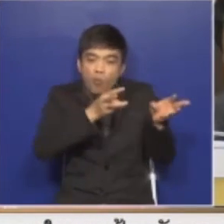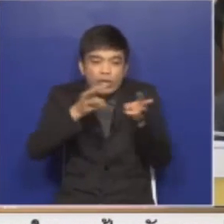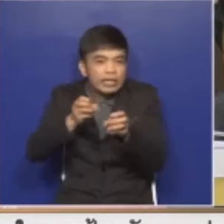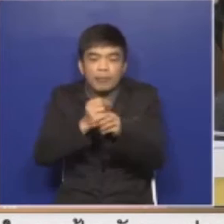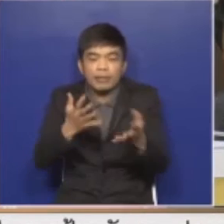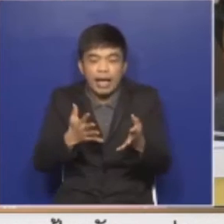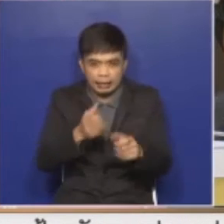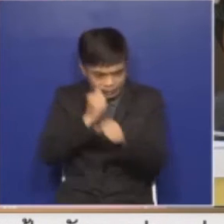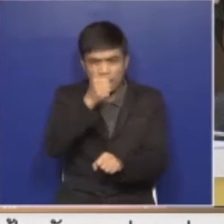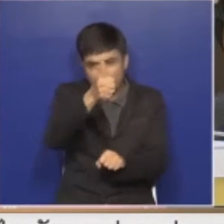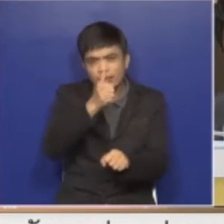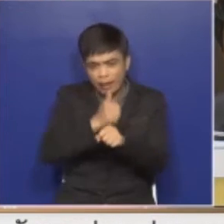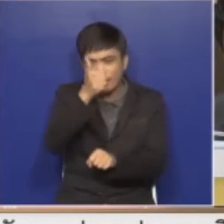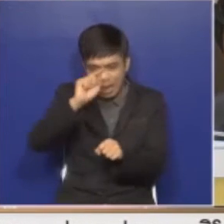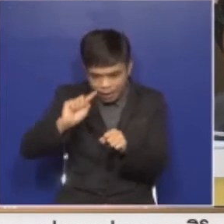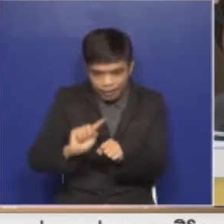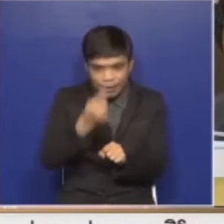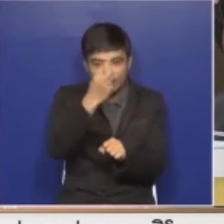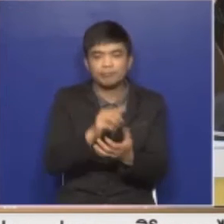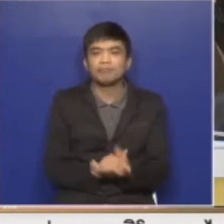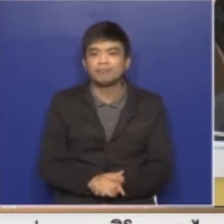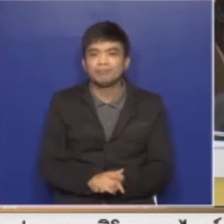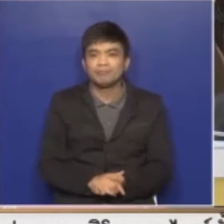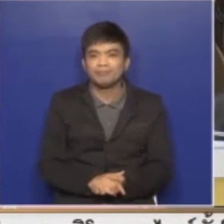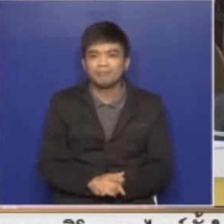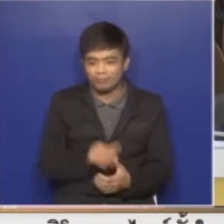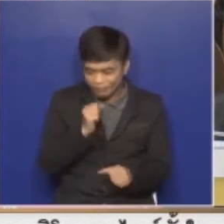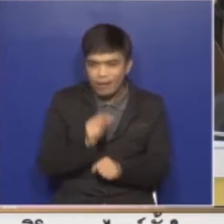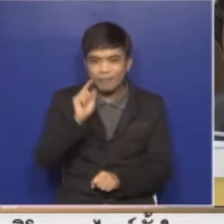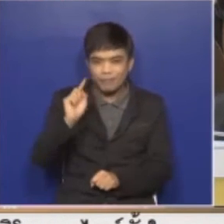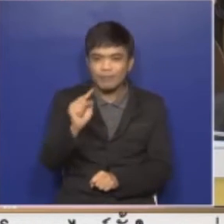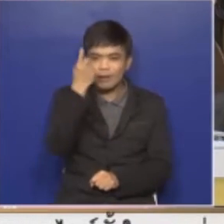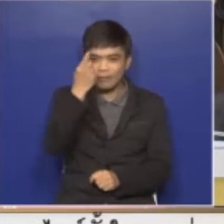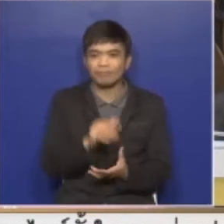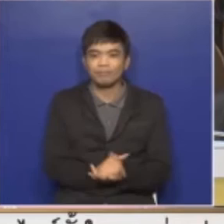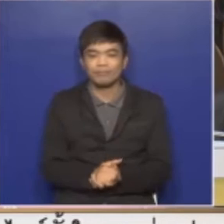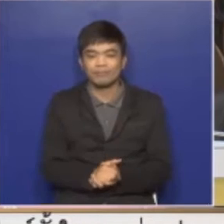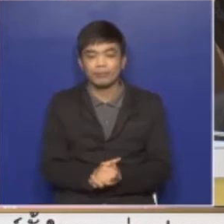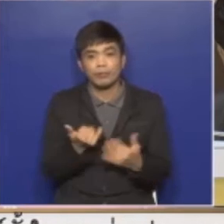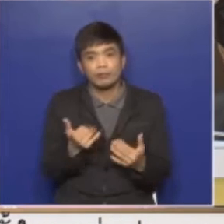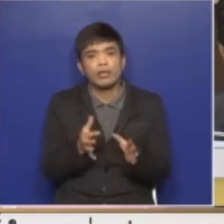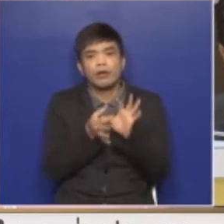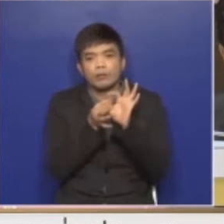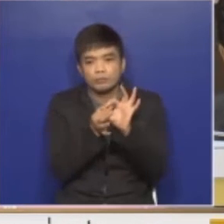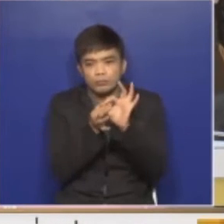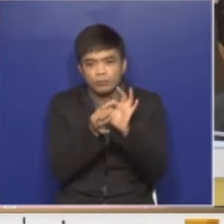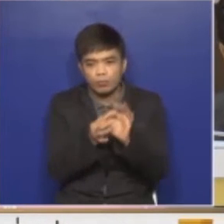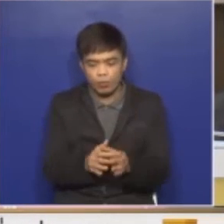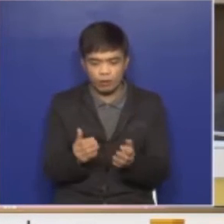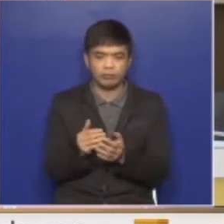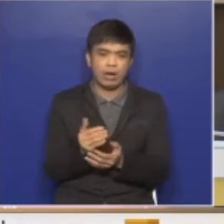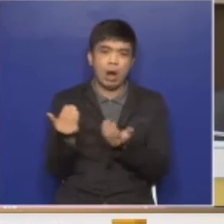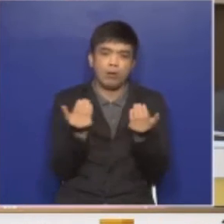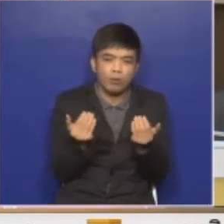ทำเลยครับก็ถึงเวลาขึ้นมาเนี่ยผมห่วงว่าเด็กๆลูกหลานเราจะมีปัญหาที่สำคัญ